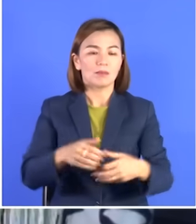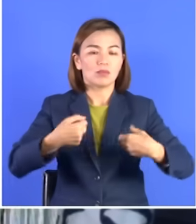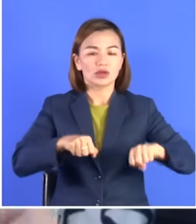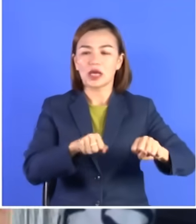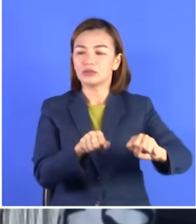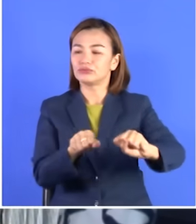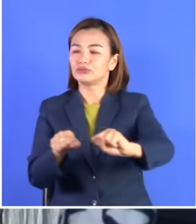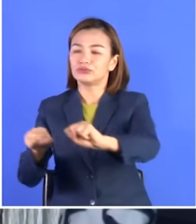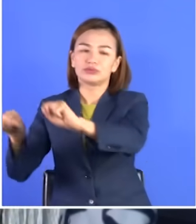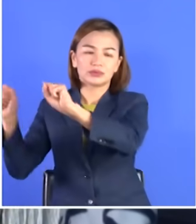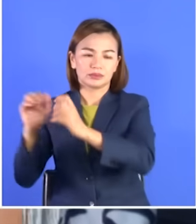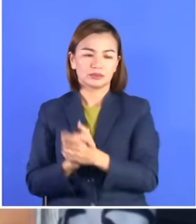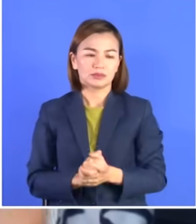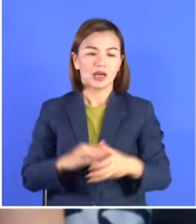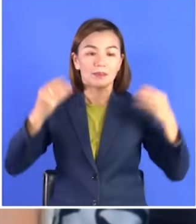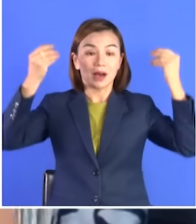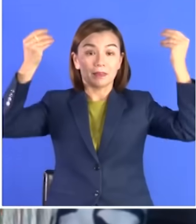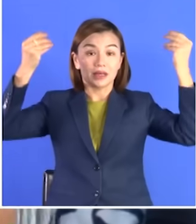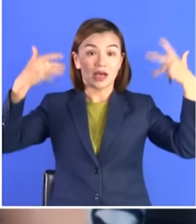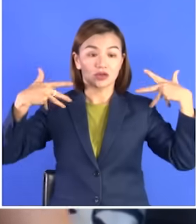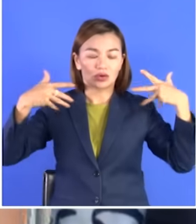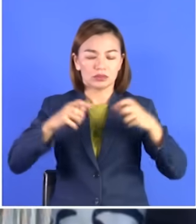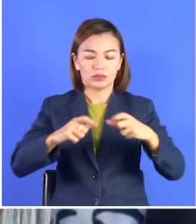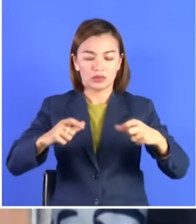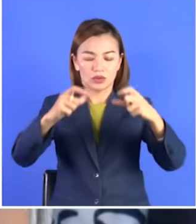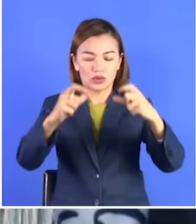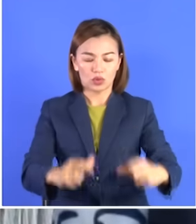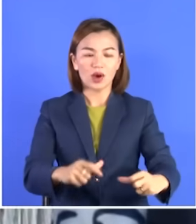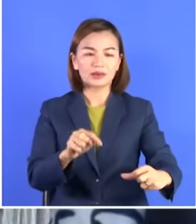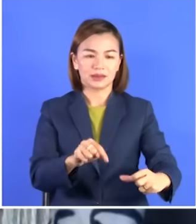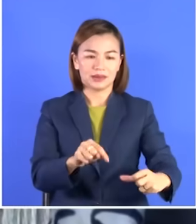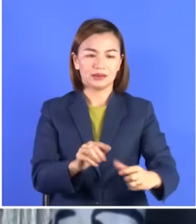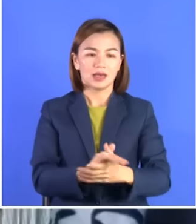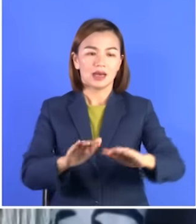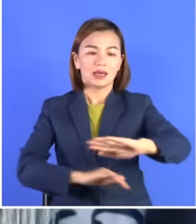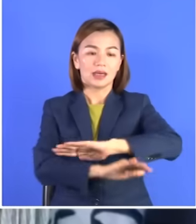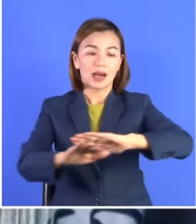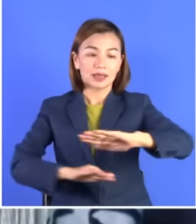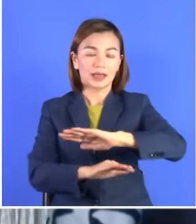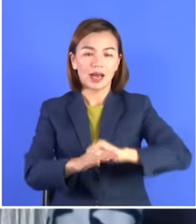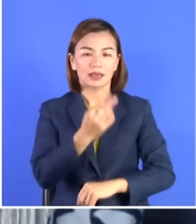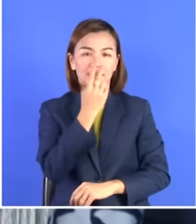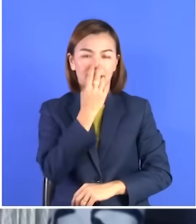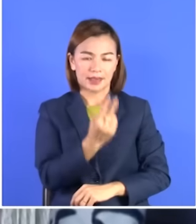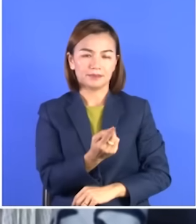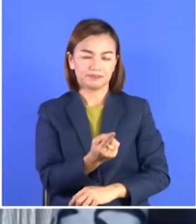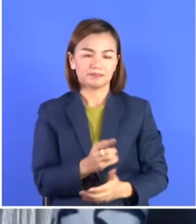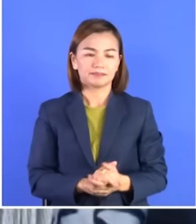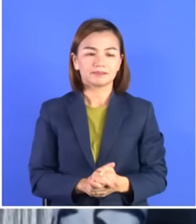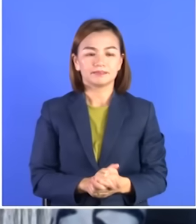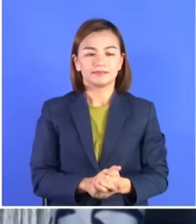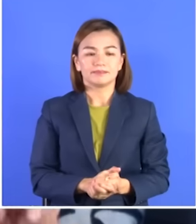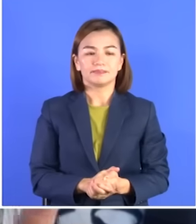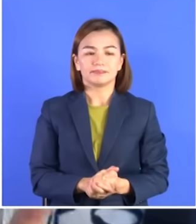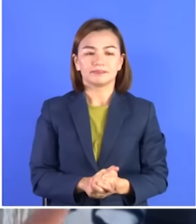ลุกลนทำบัตรประชาชนหล่นเอาไว้ในที่เกิดเหตุเอาล่ะสิแบบนี้หลักฐานเนี่ยโทนโท่เลยนี่นะครับขณะที่นาย